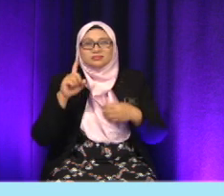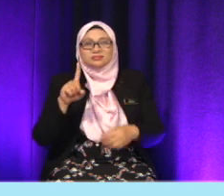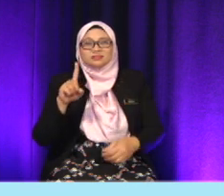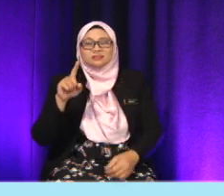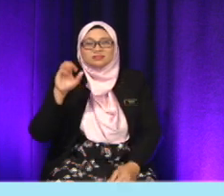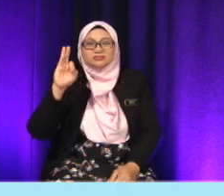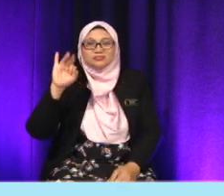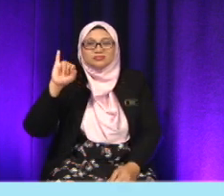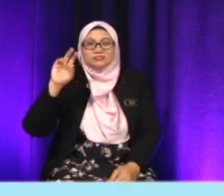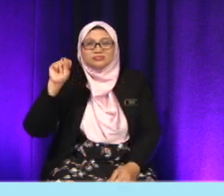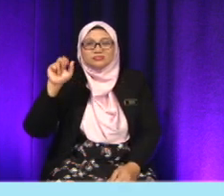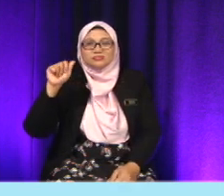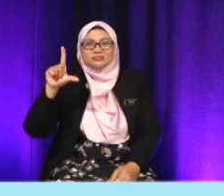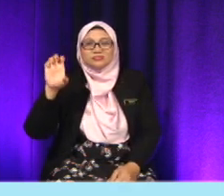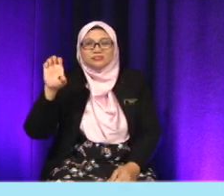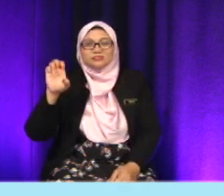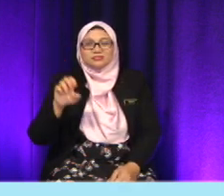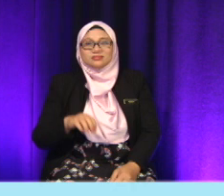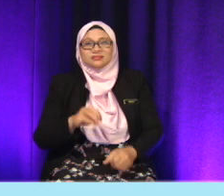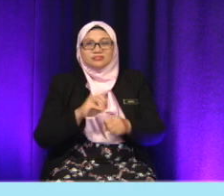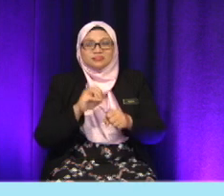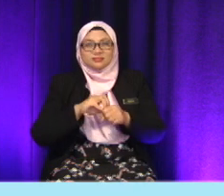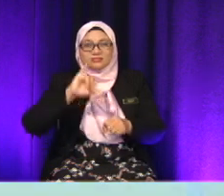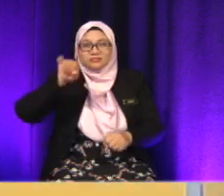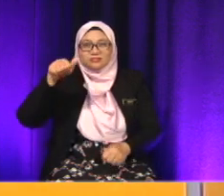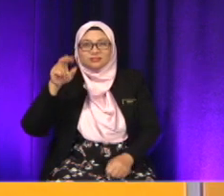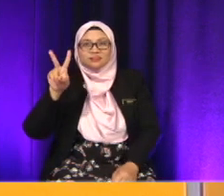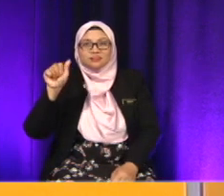dalam menjawab kita tidak tahu dia adalah